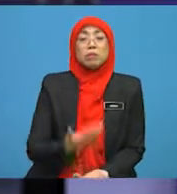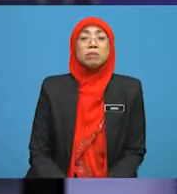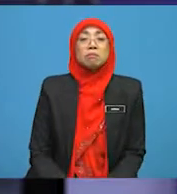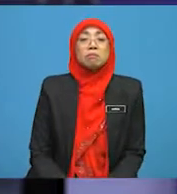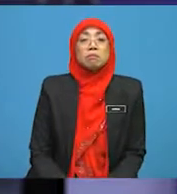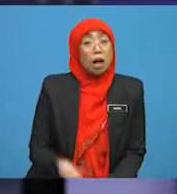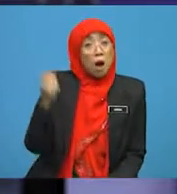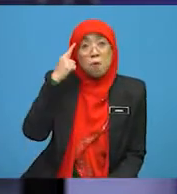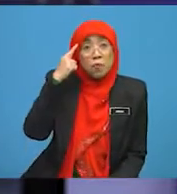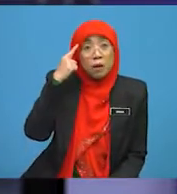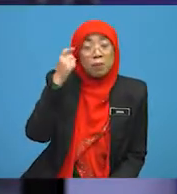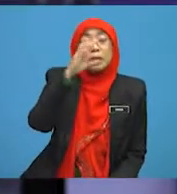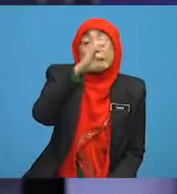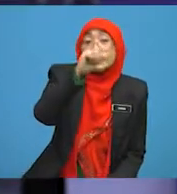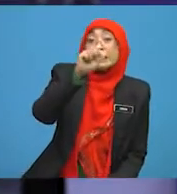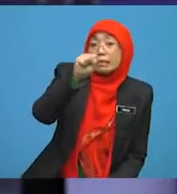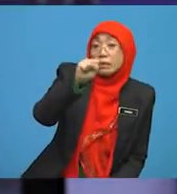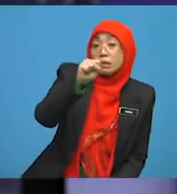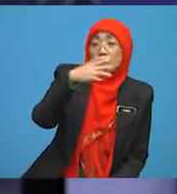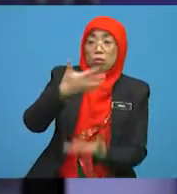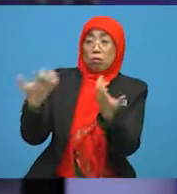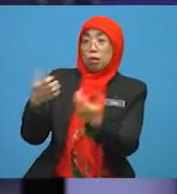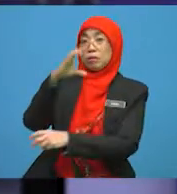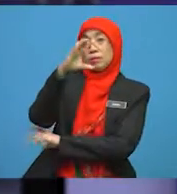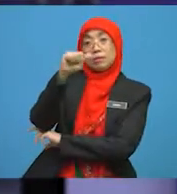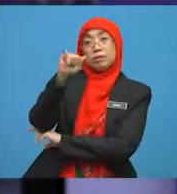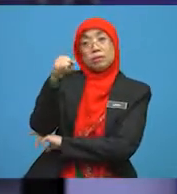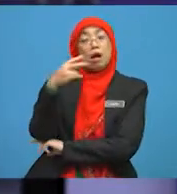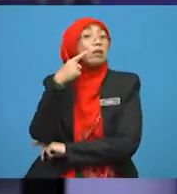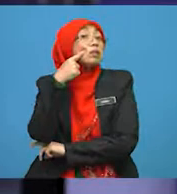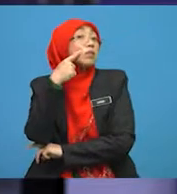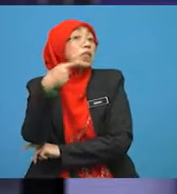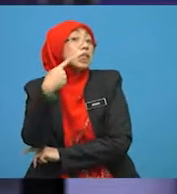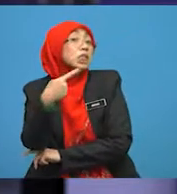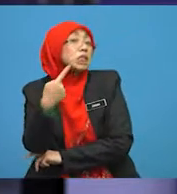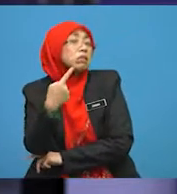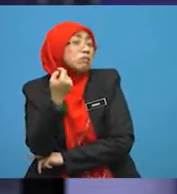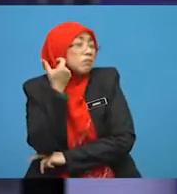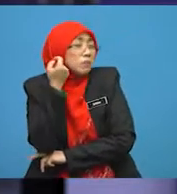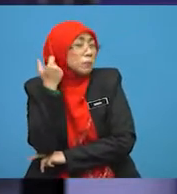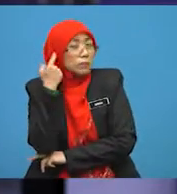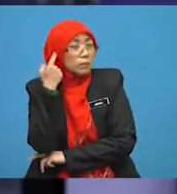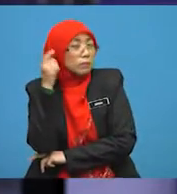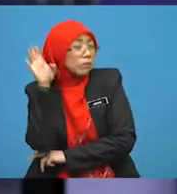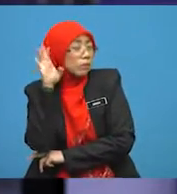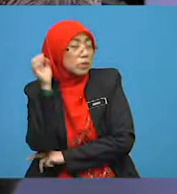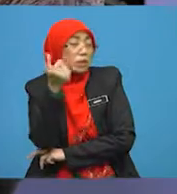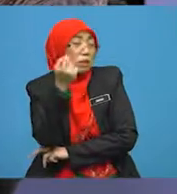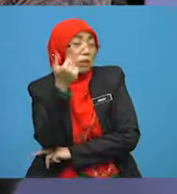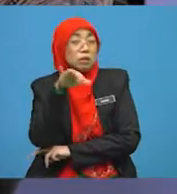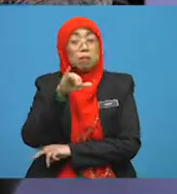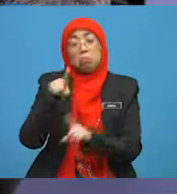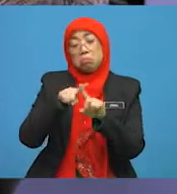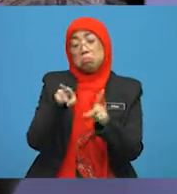Berdasarkan penerangan itu tadi, cikgu berharap para pelajar dapat memahami konsep homofon dengan baik.